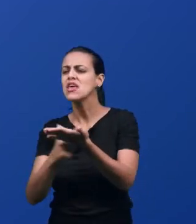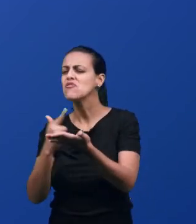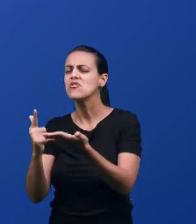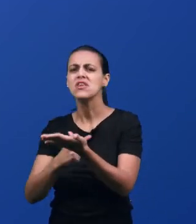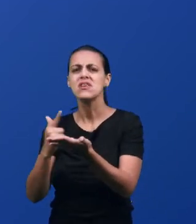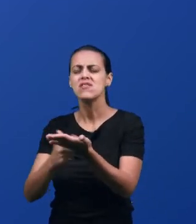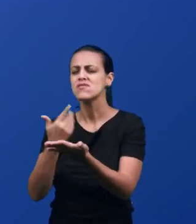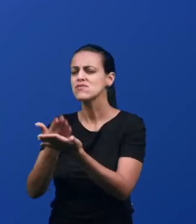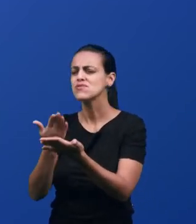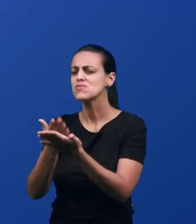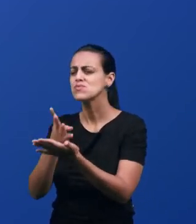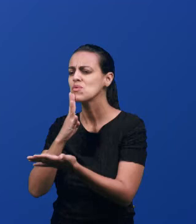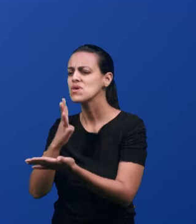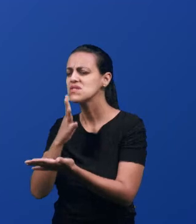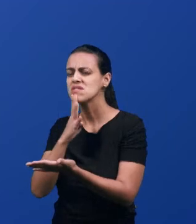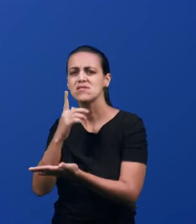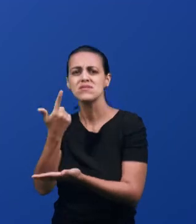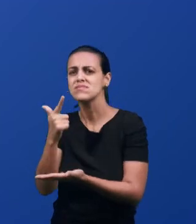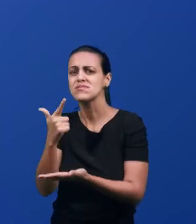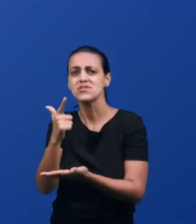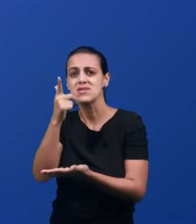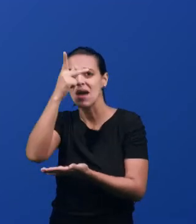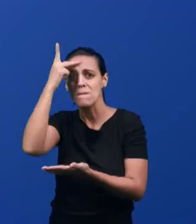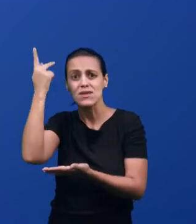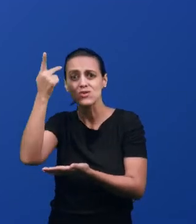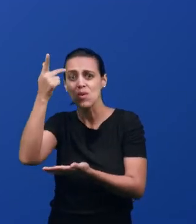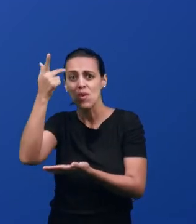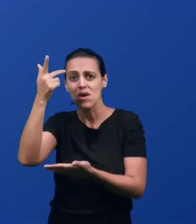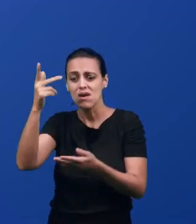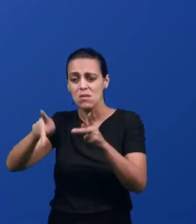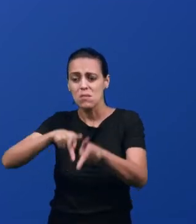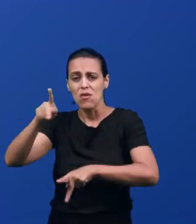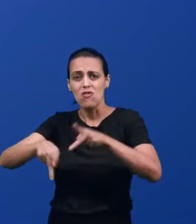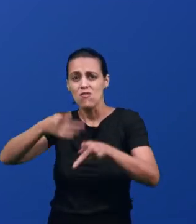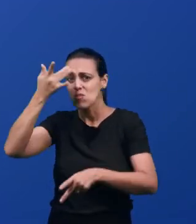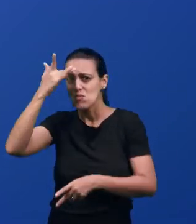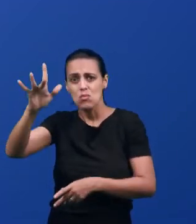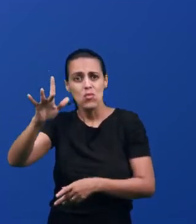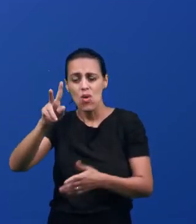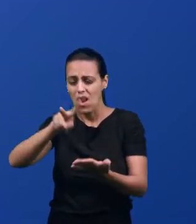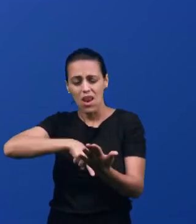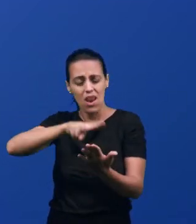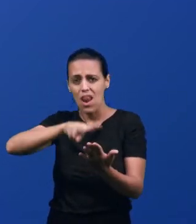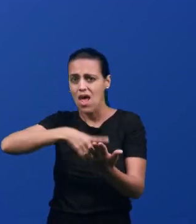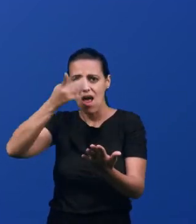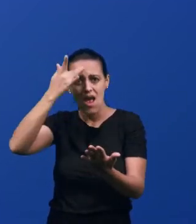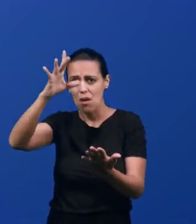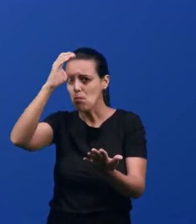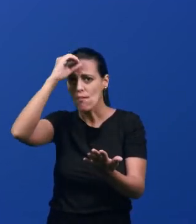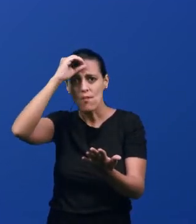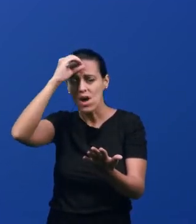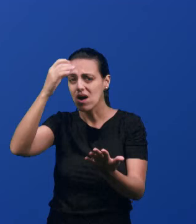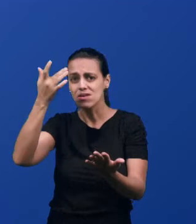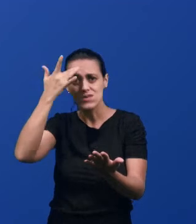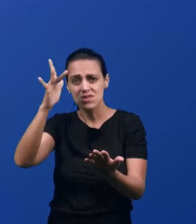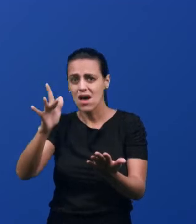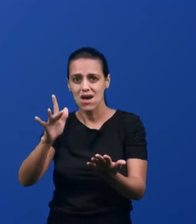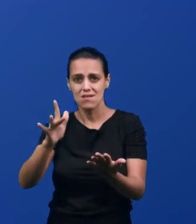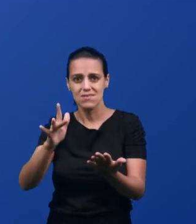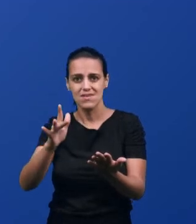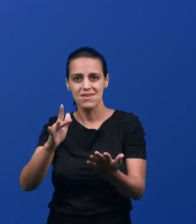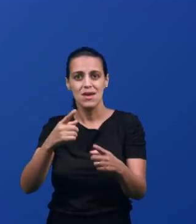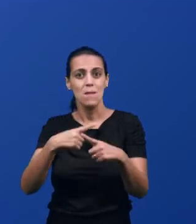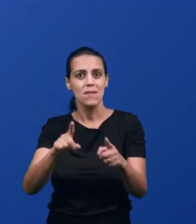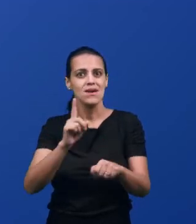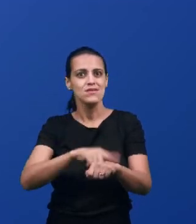les monastères, mais les possibilités d'avoir la connaissance. De fait, ce que la grande majorité de la population ne savait pas